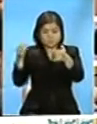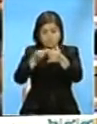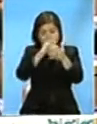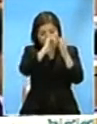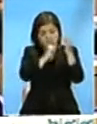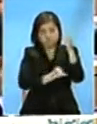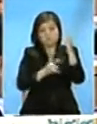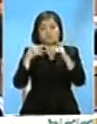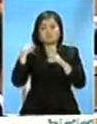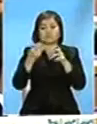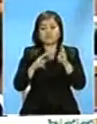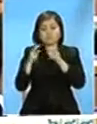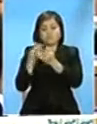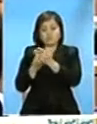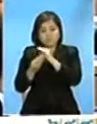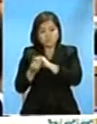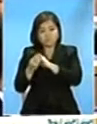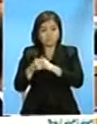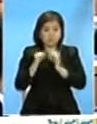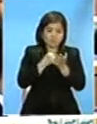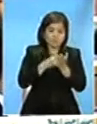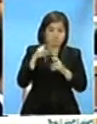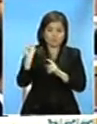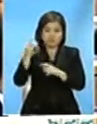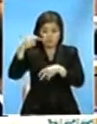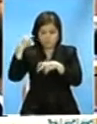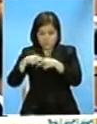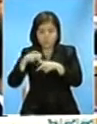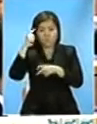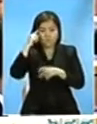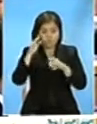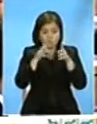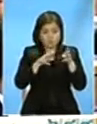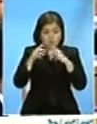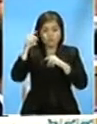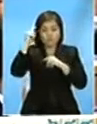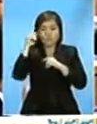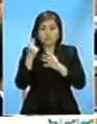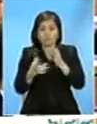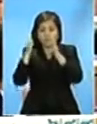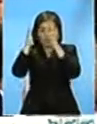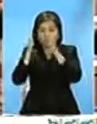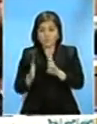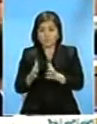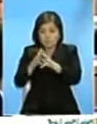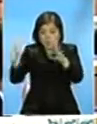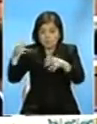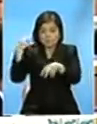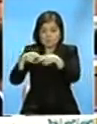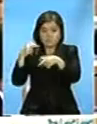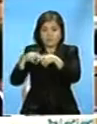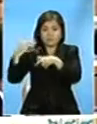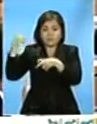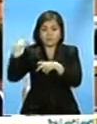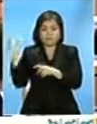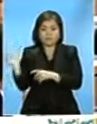ไหนจะล็อบบี้ยากครับคนที่ทำหน้าที่ล็อบบี้ทราบดีครับยิ่งมากเท่าไหร่ยิ่งยาก